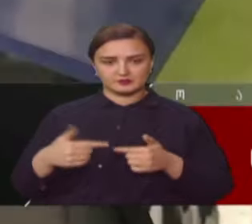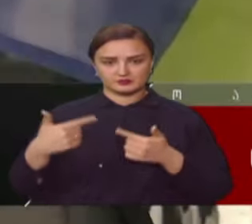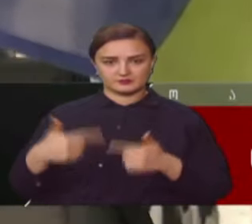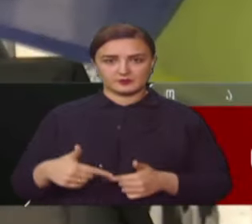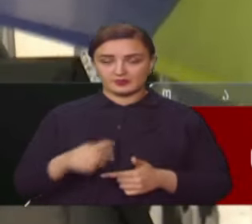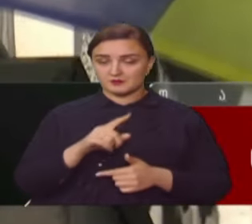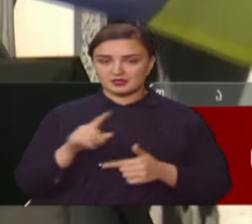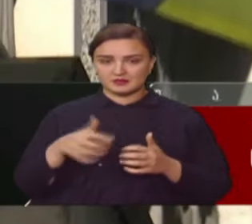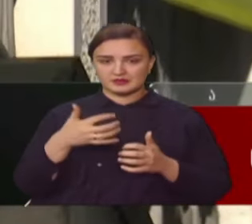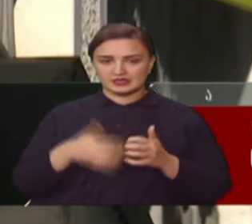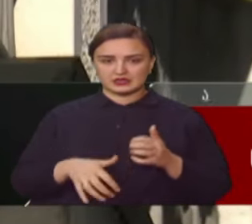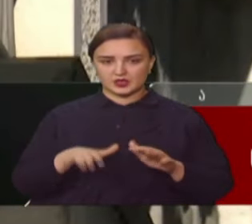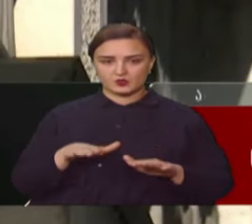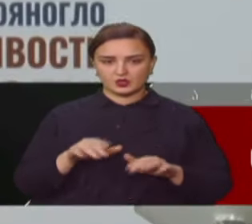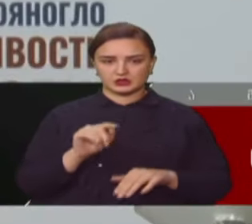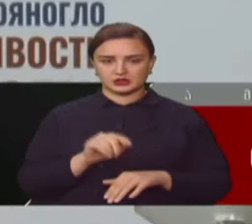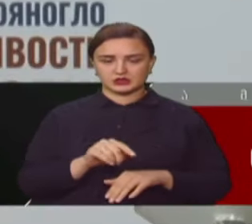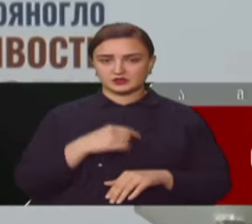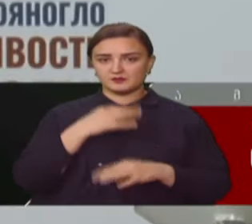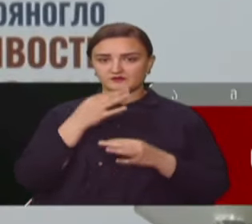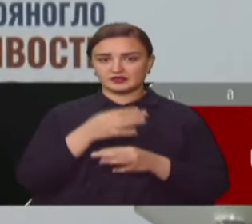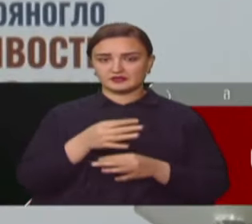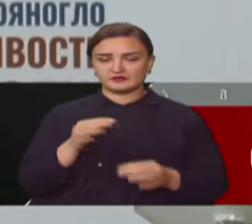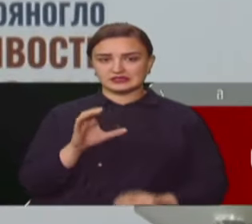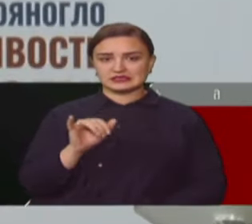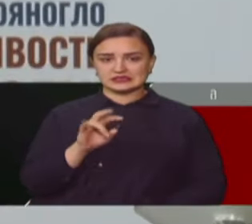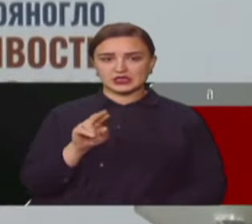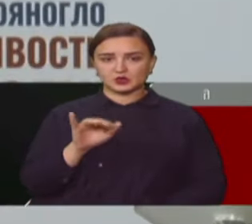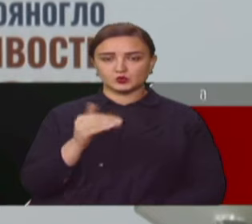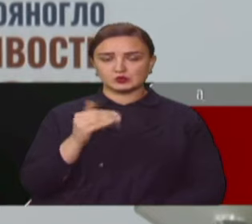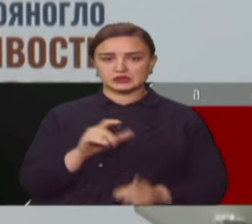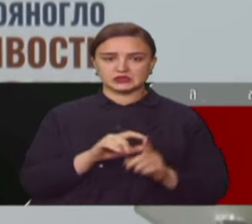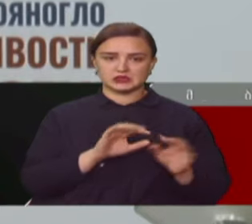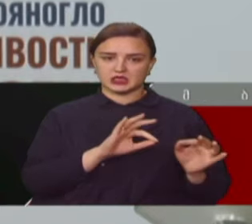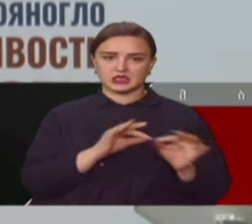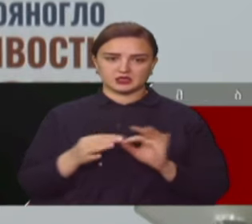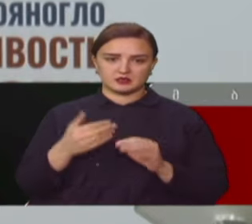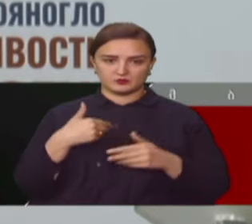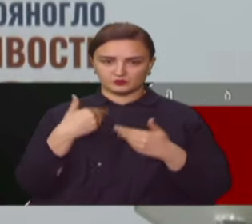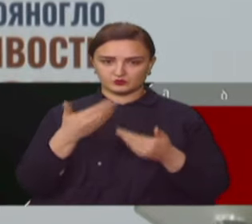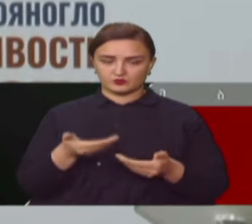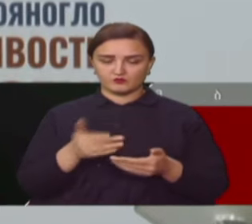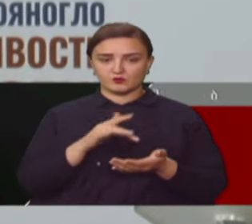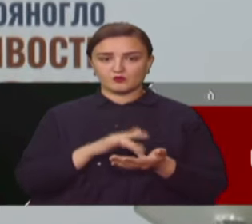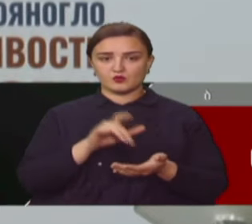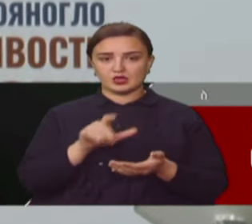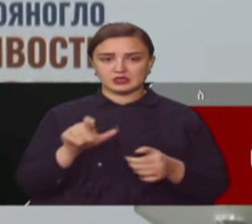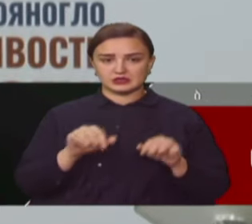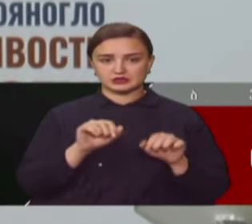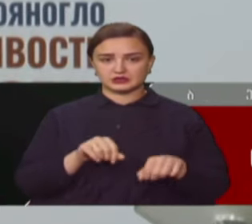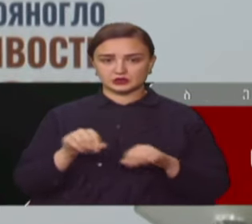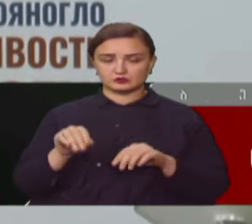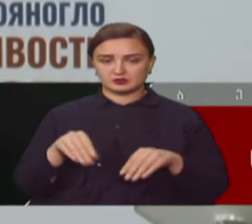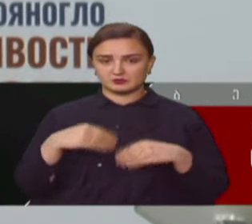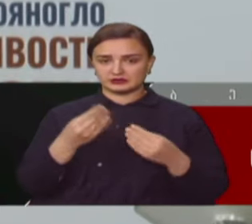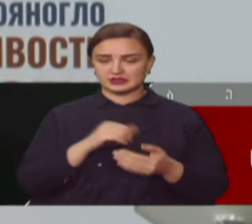tumtsa neutralur moedanze. Miu Martau Maia Sandus construcții uleții ne-a dat debit modit. Miu Cet Mokala Hep, șesaz Lebloba, Damo Uki de Blad